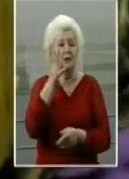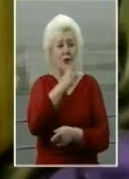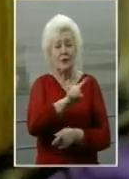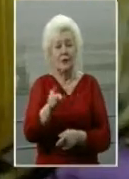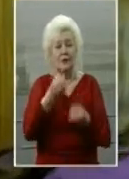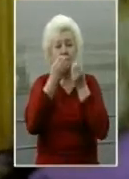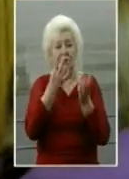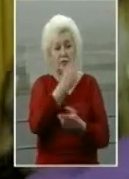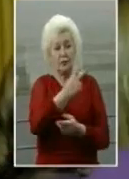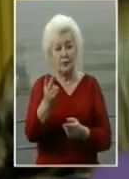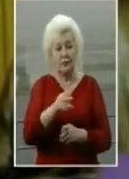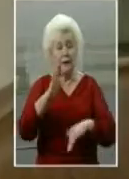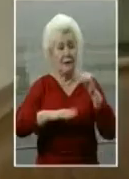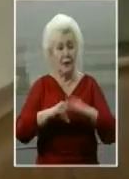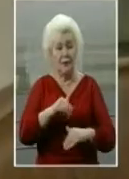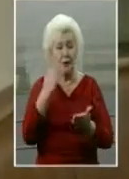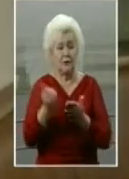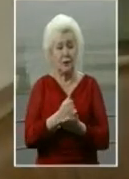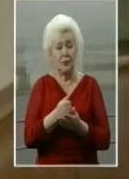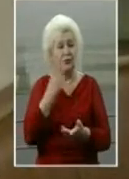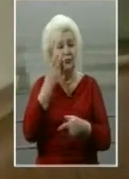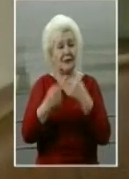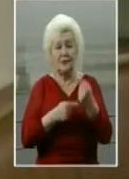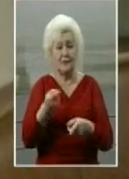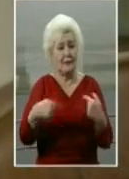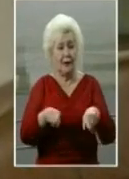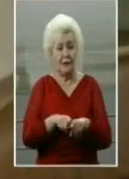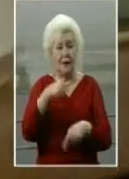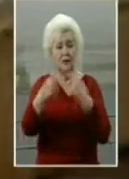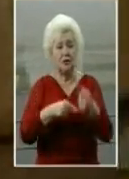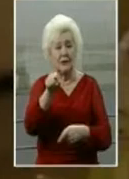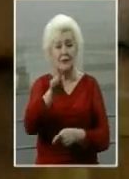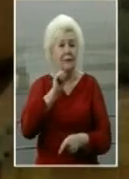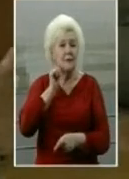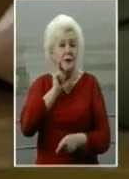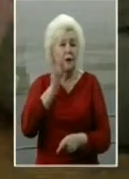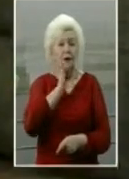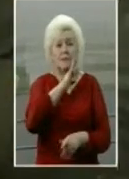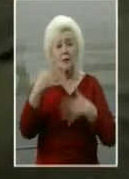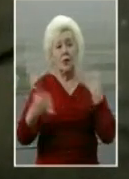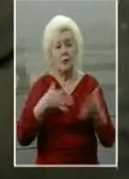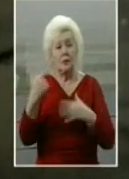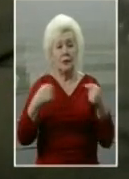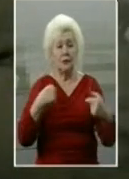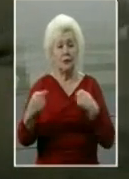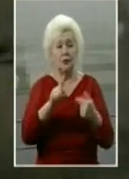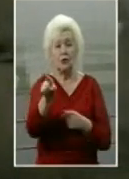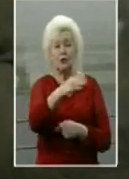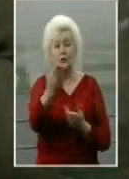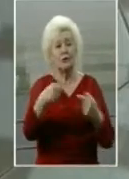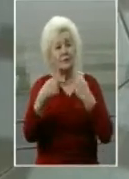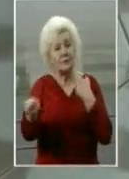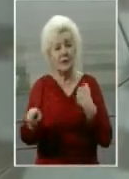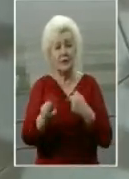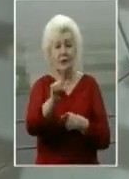гарно виглядає, але на практиці виходить не завжди так. І через це молоді матусі переймаються, страждають, що з ними щось не